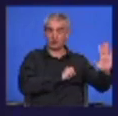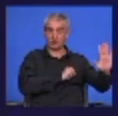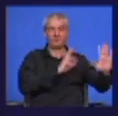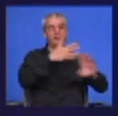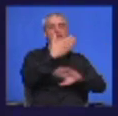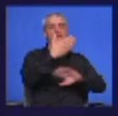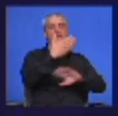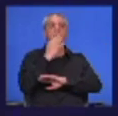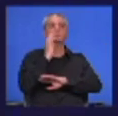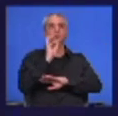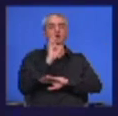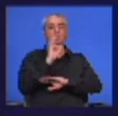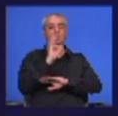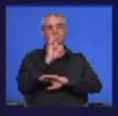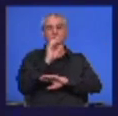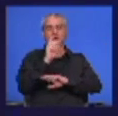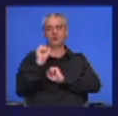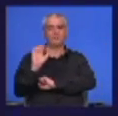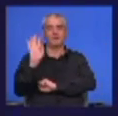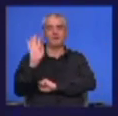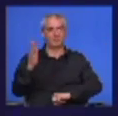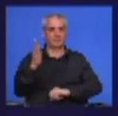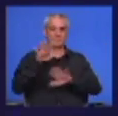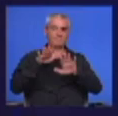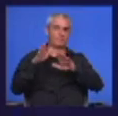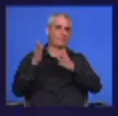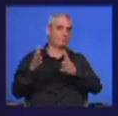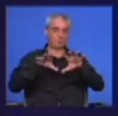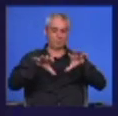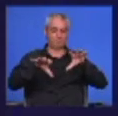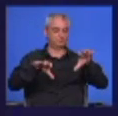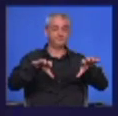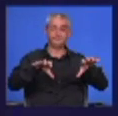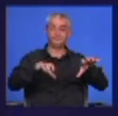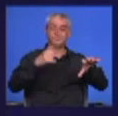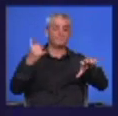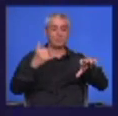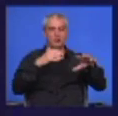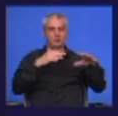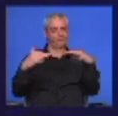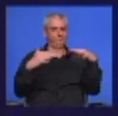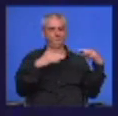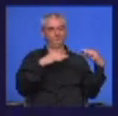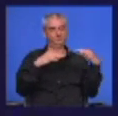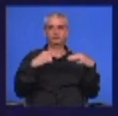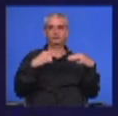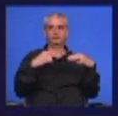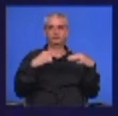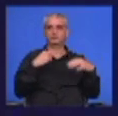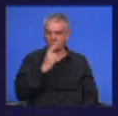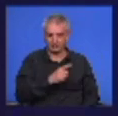ישראל של התומכים בביבי ובממשלה. וכל הזמן מתנצחים. אני אומרת לך שיש